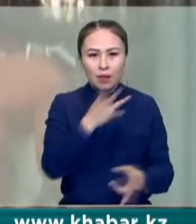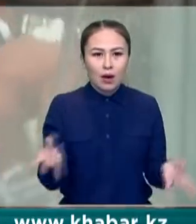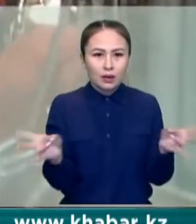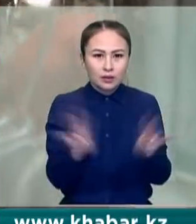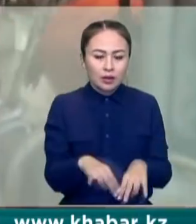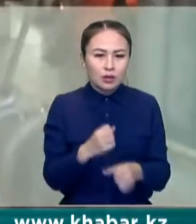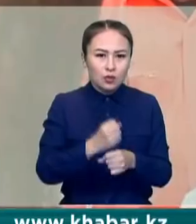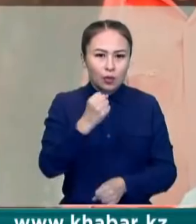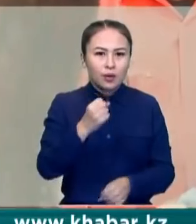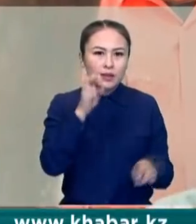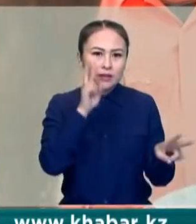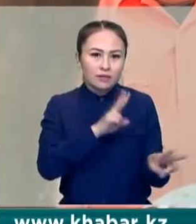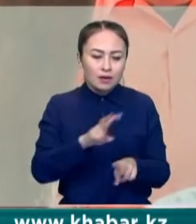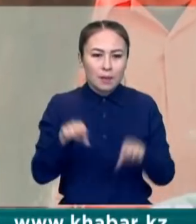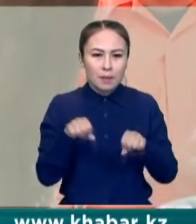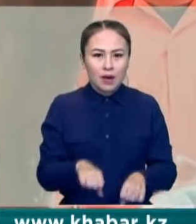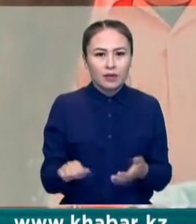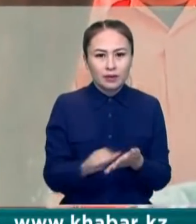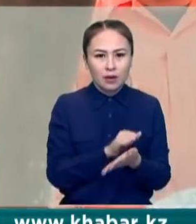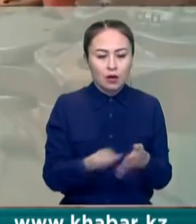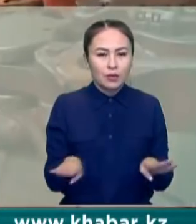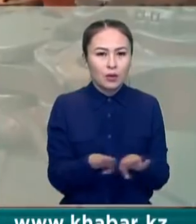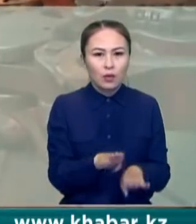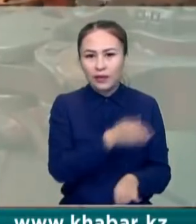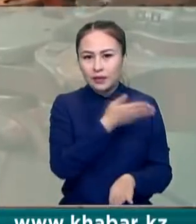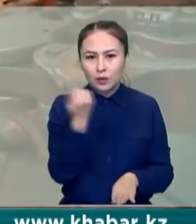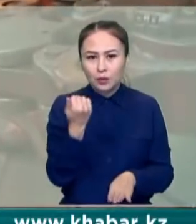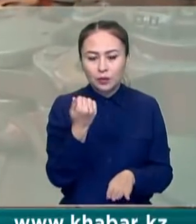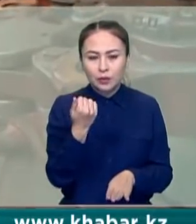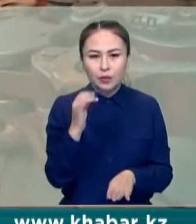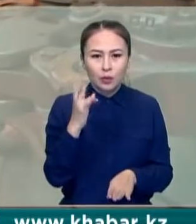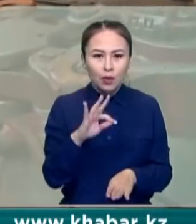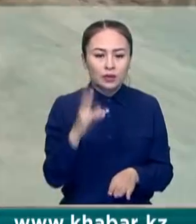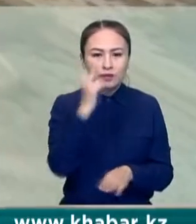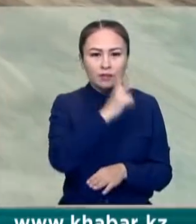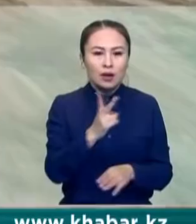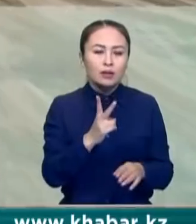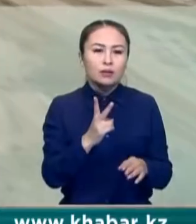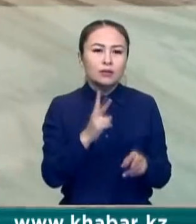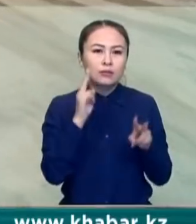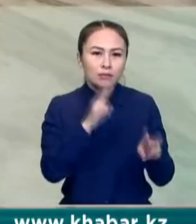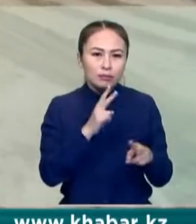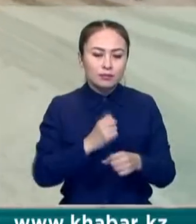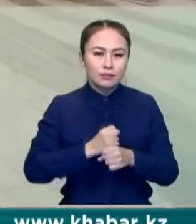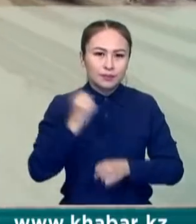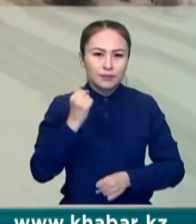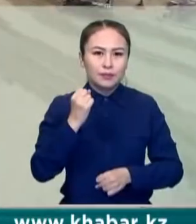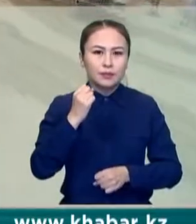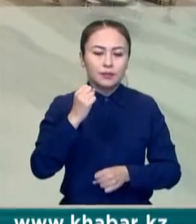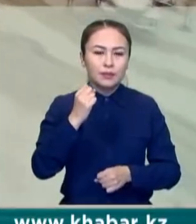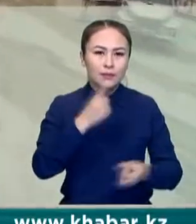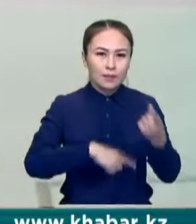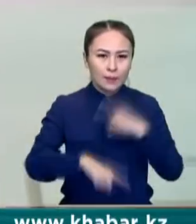қалдықтарды қадағалауға қатысты құқықтық құжаттың жоқтығы да себеп дейді. Дегенмен қадағалау органдары елдегі радиоактивті